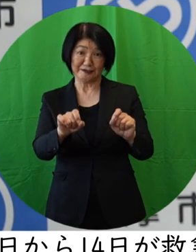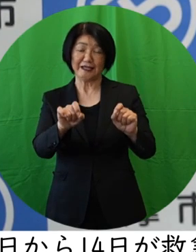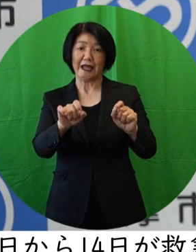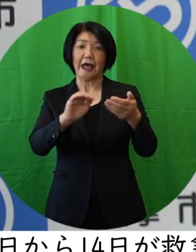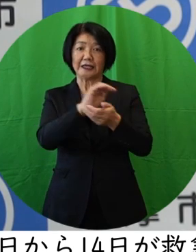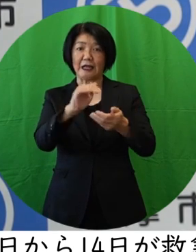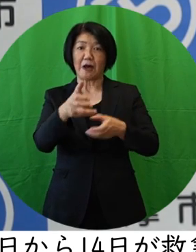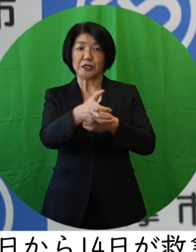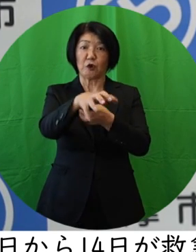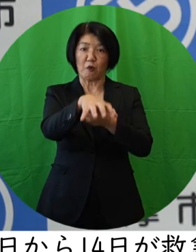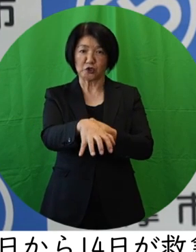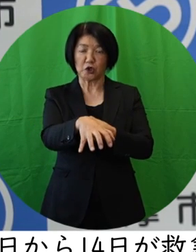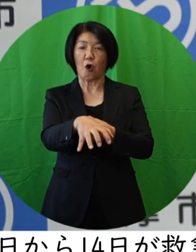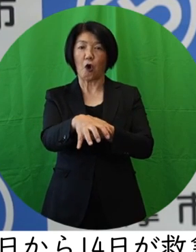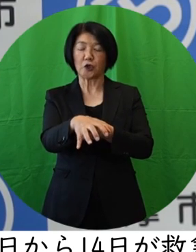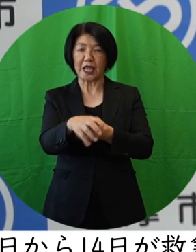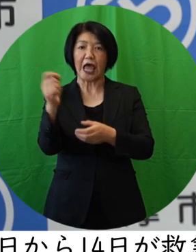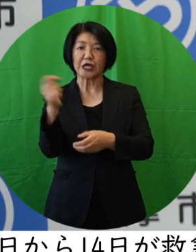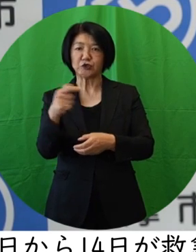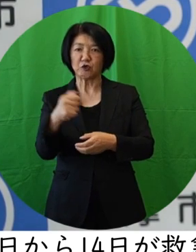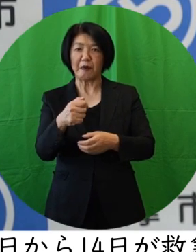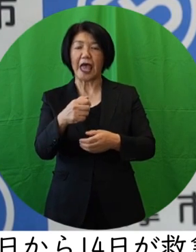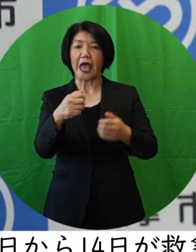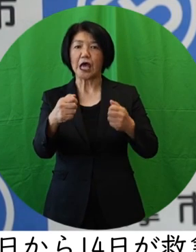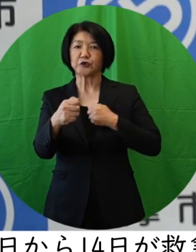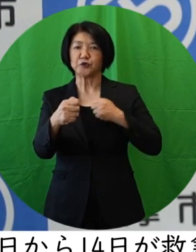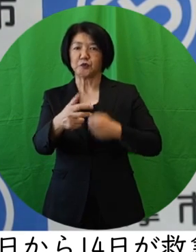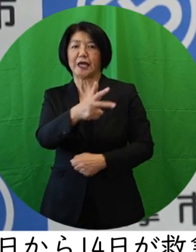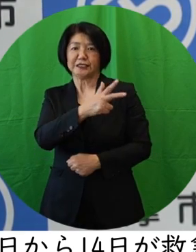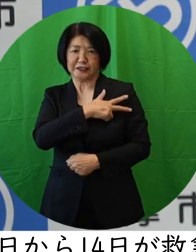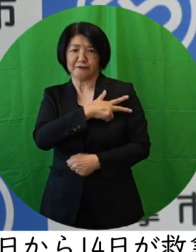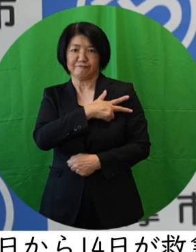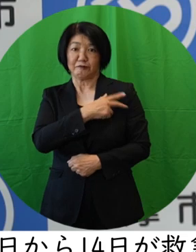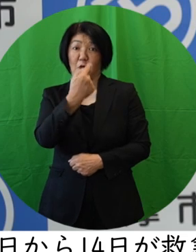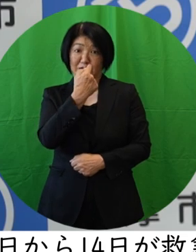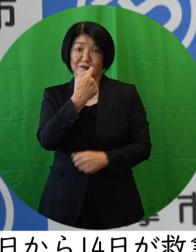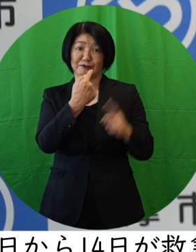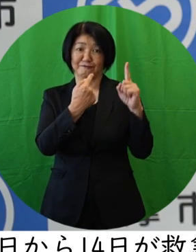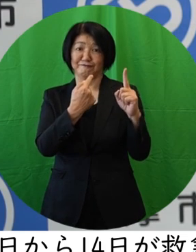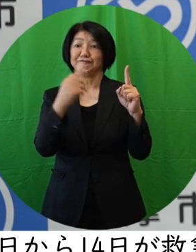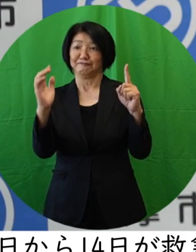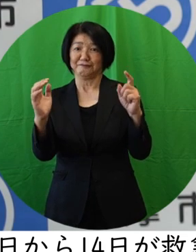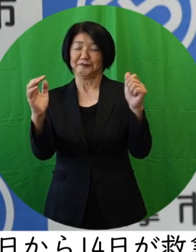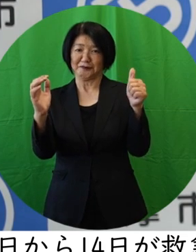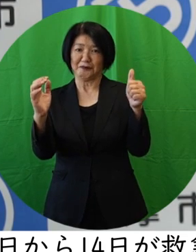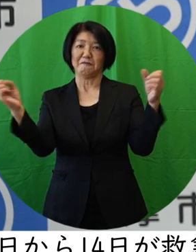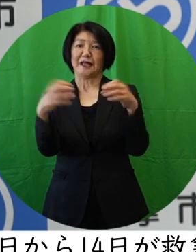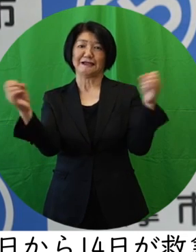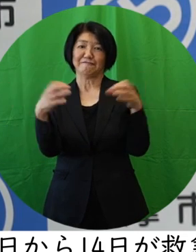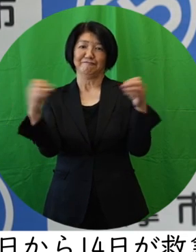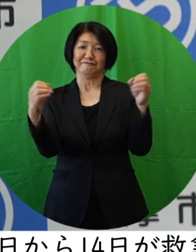所救命救急救命士の方と私との対談を行いまし